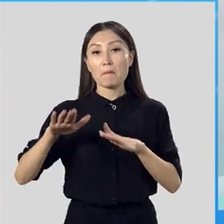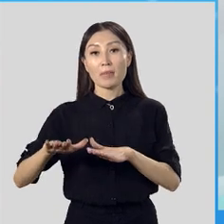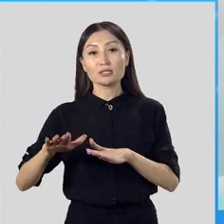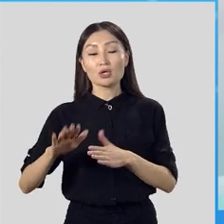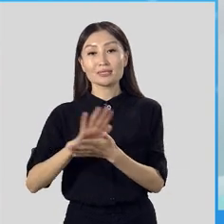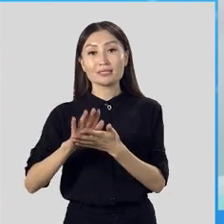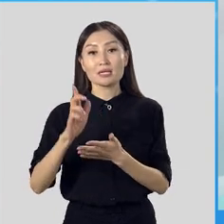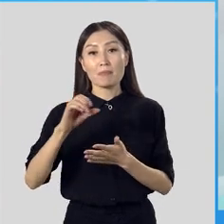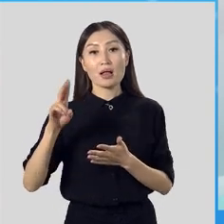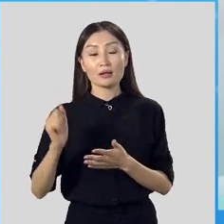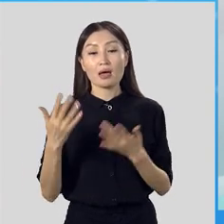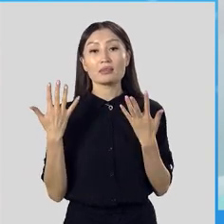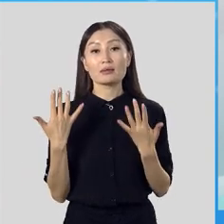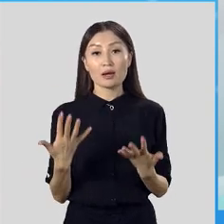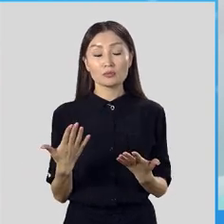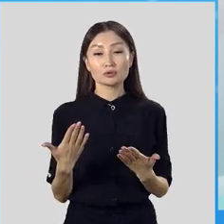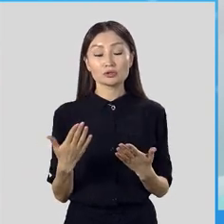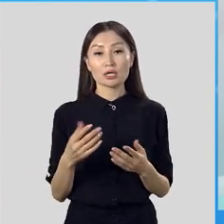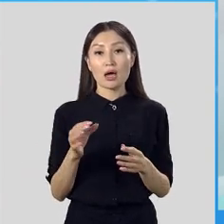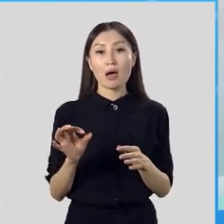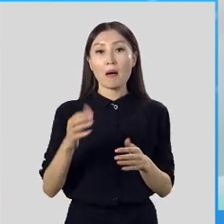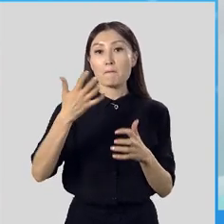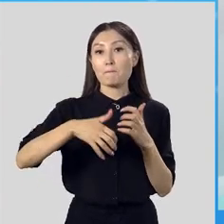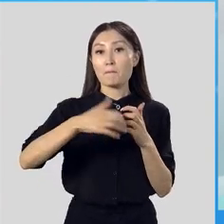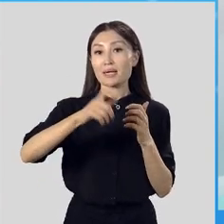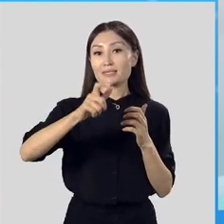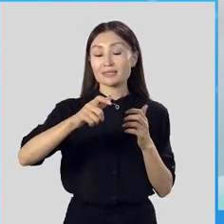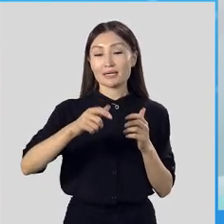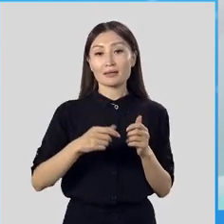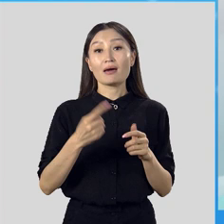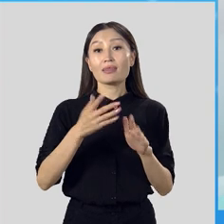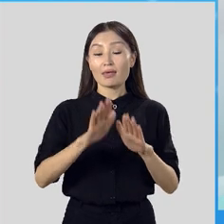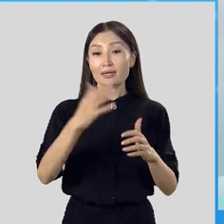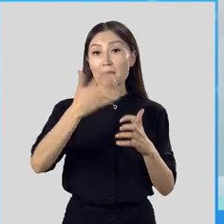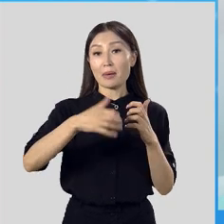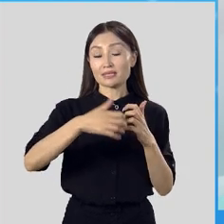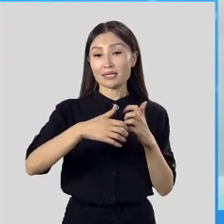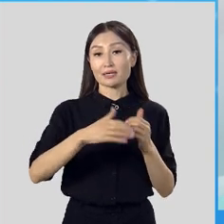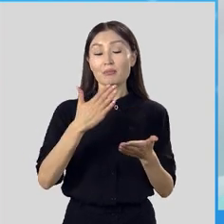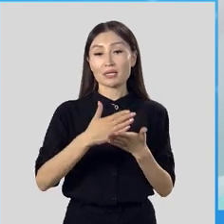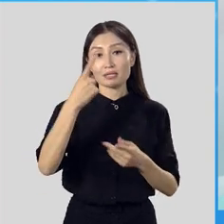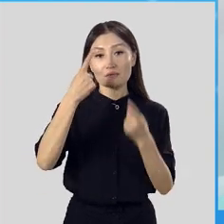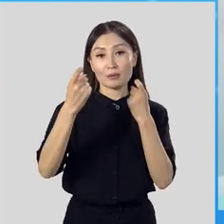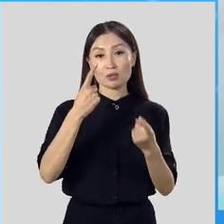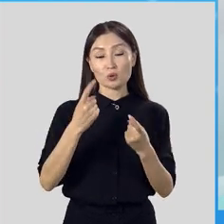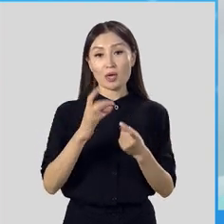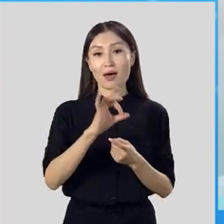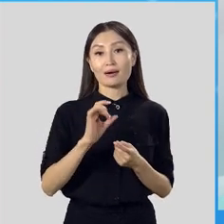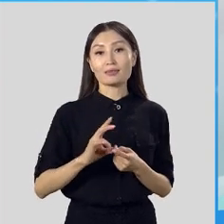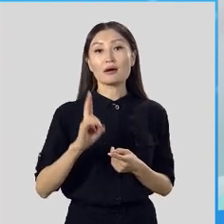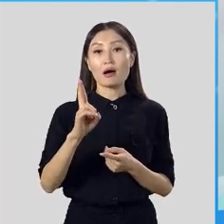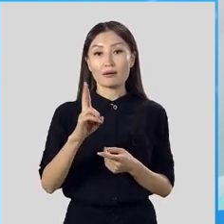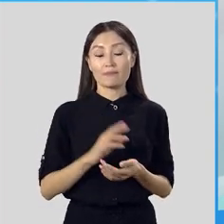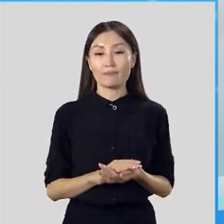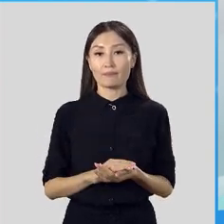белка требуется посредник. Таким посредником является информационная РНК.